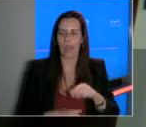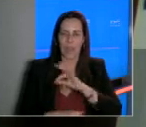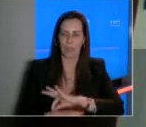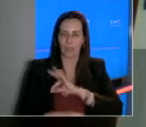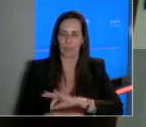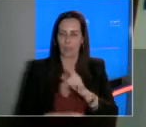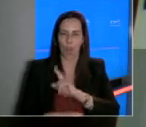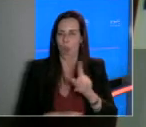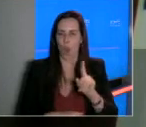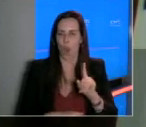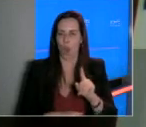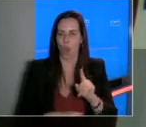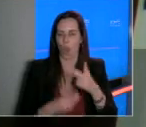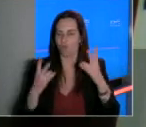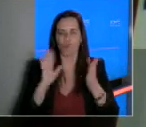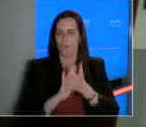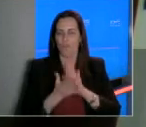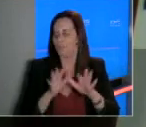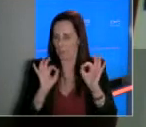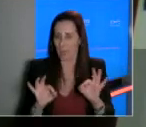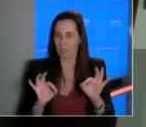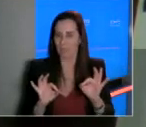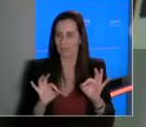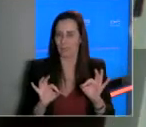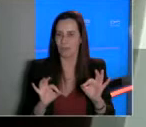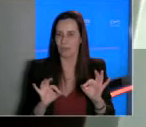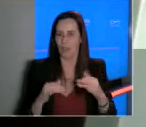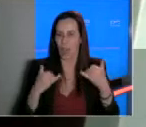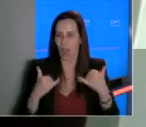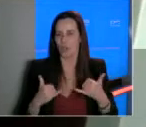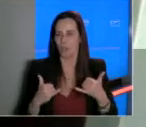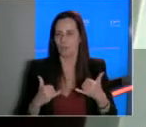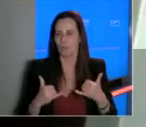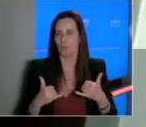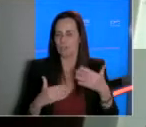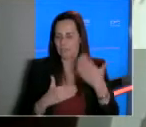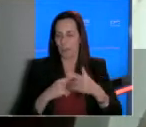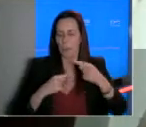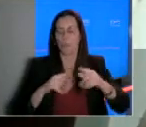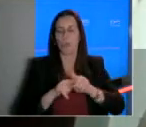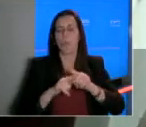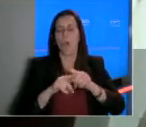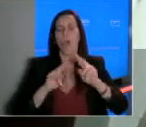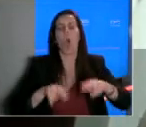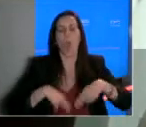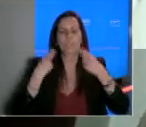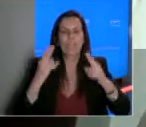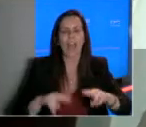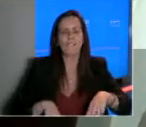שליברמן הוא כבר לא פונקציה בסיפור הזה, ובעצם נמלטנו היום מאיזשהו לופ שהיינו מעורבים